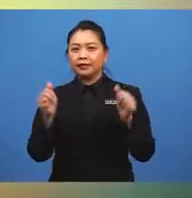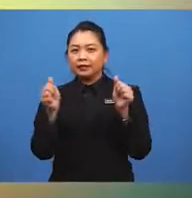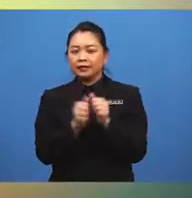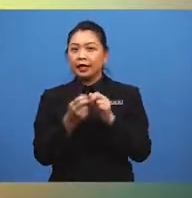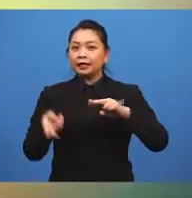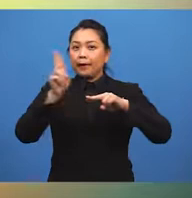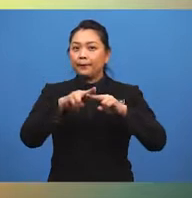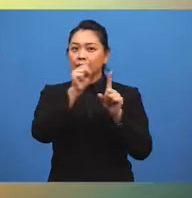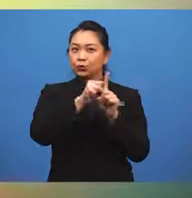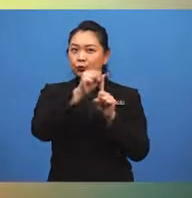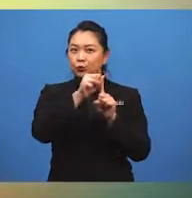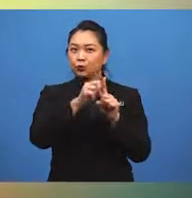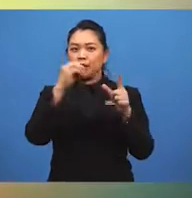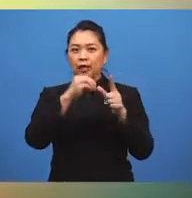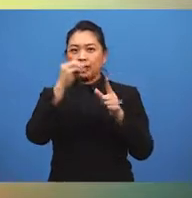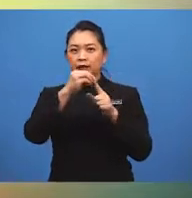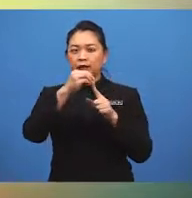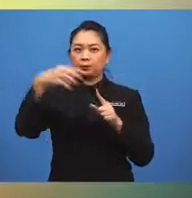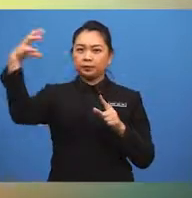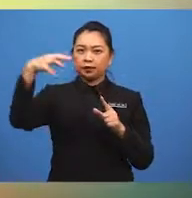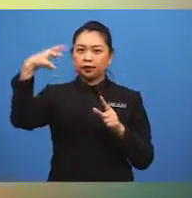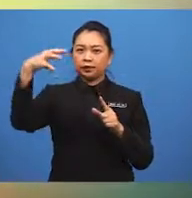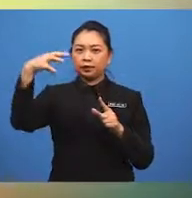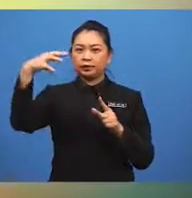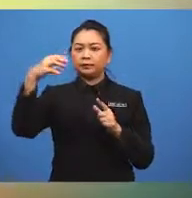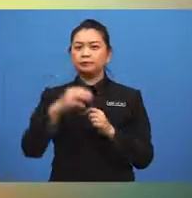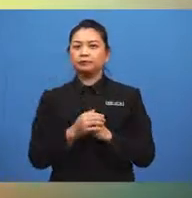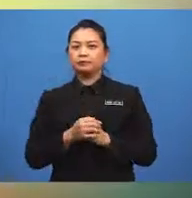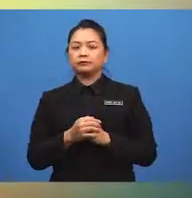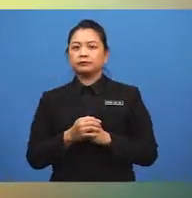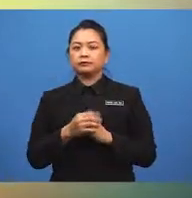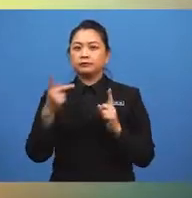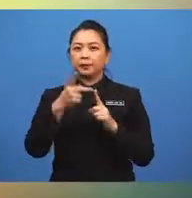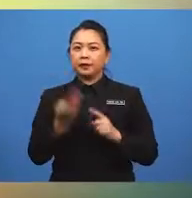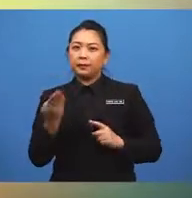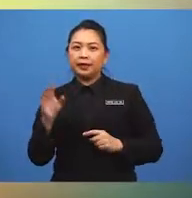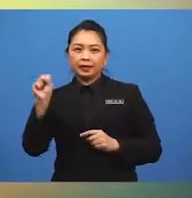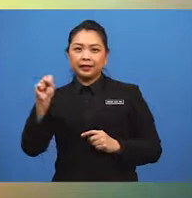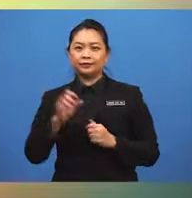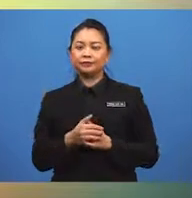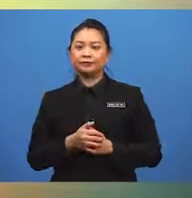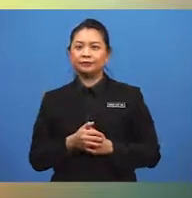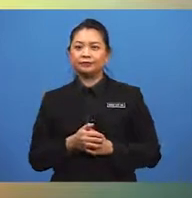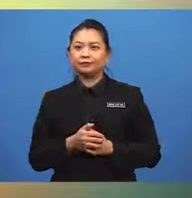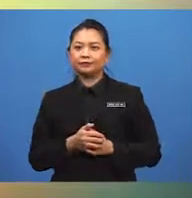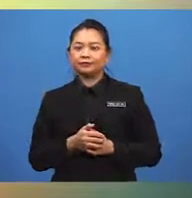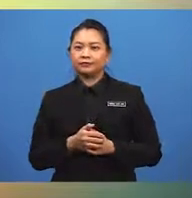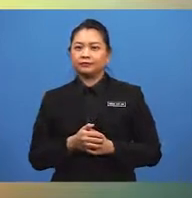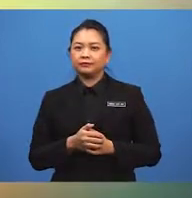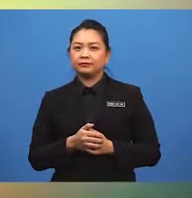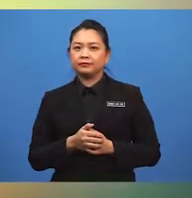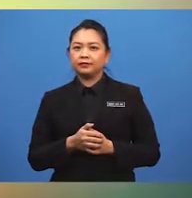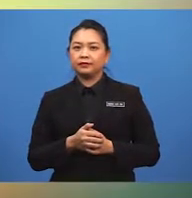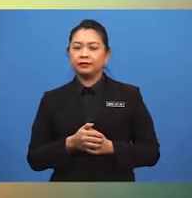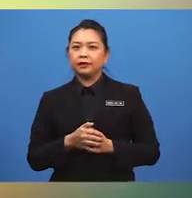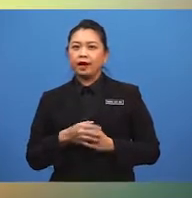suhu atau dengan memancarkan cahaya kepada bahan semiconductor. Haba